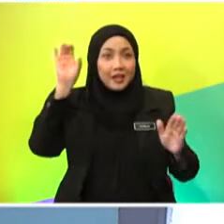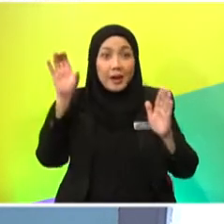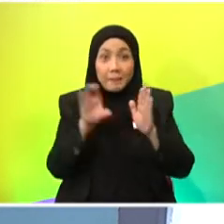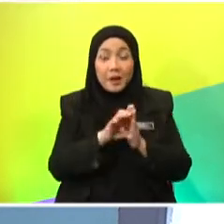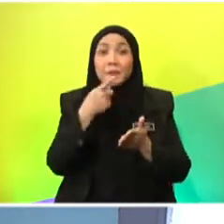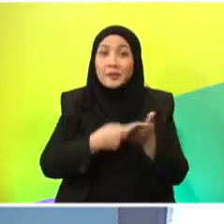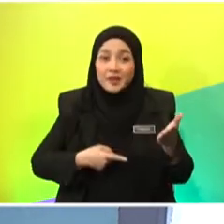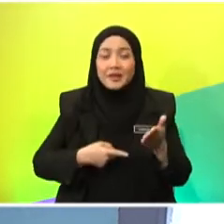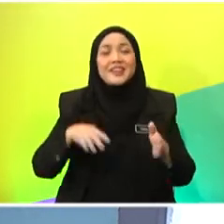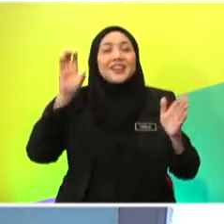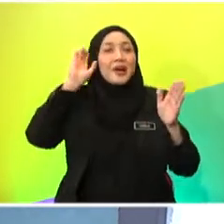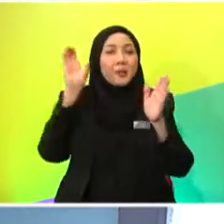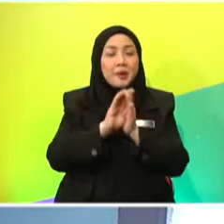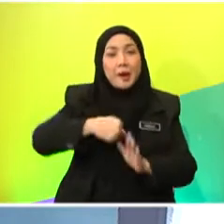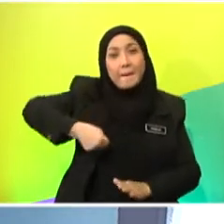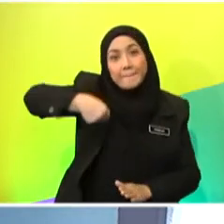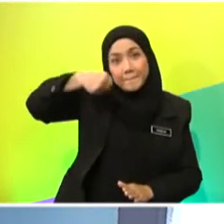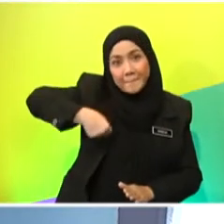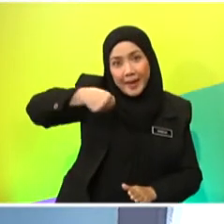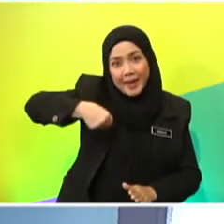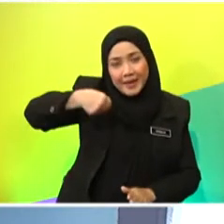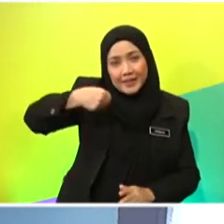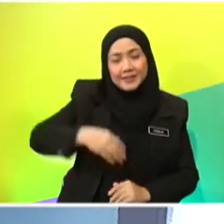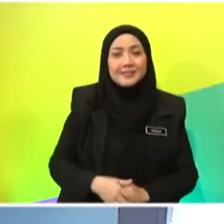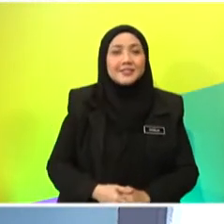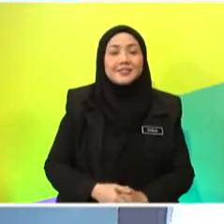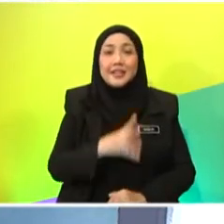buku ah C oke bye